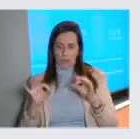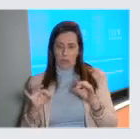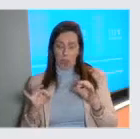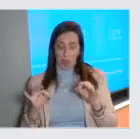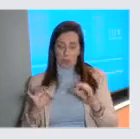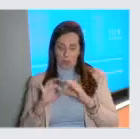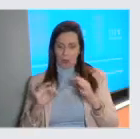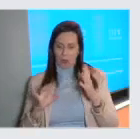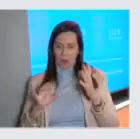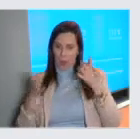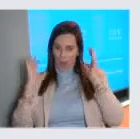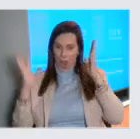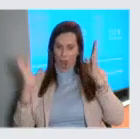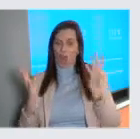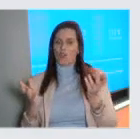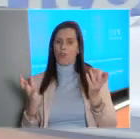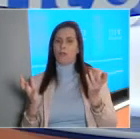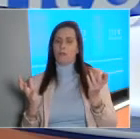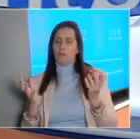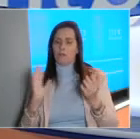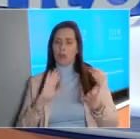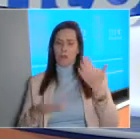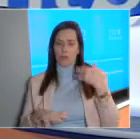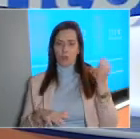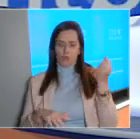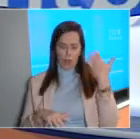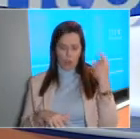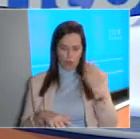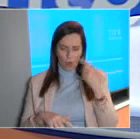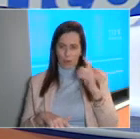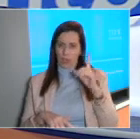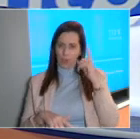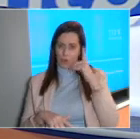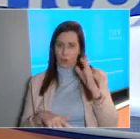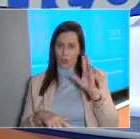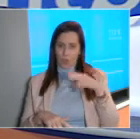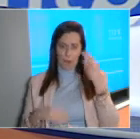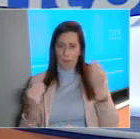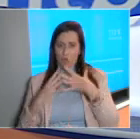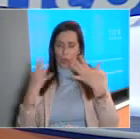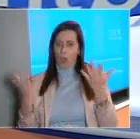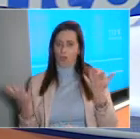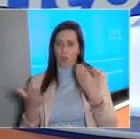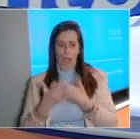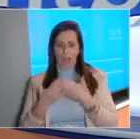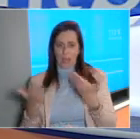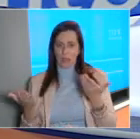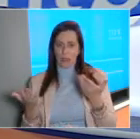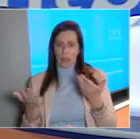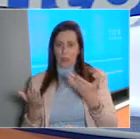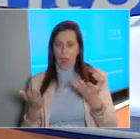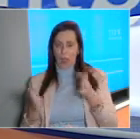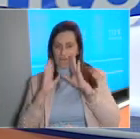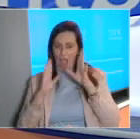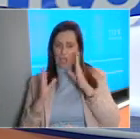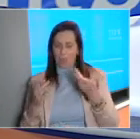לא, זה התחיל בכל רעש גדול, לפני שבועות ספורים, ואז חשבנו שבטח יהיה פה איזה משהו אדיר, אבל תכלס, חוץ מלאסוף